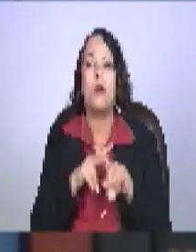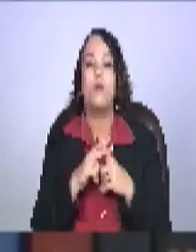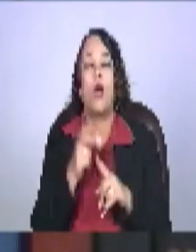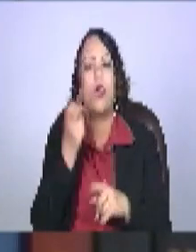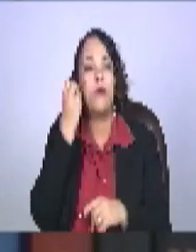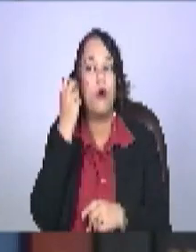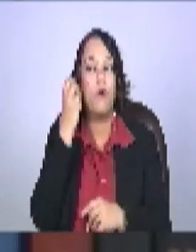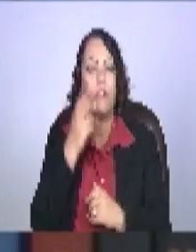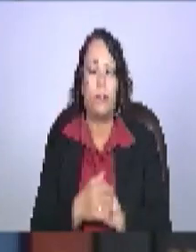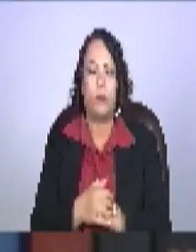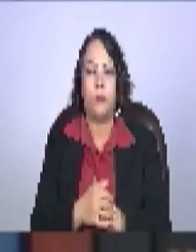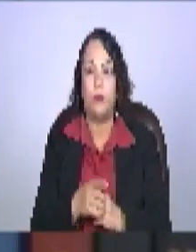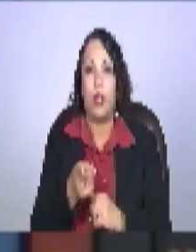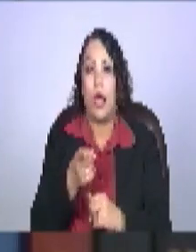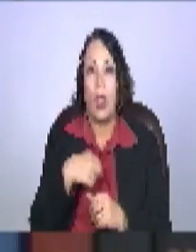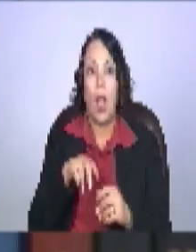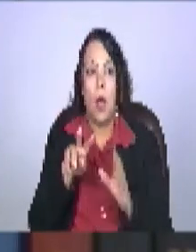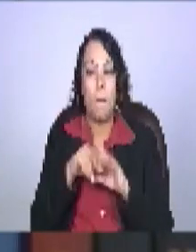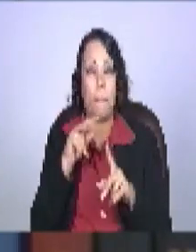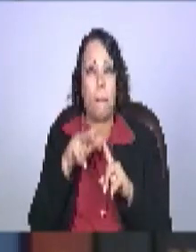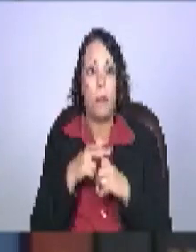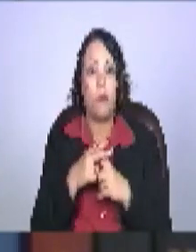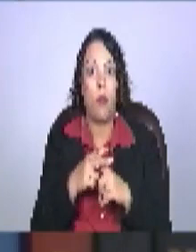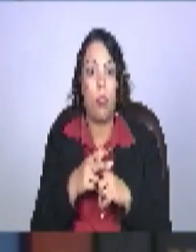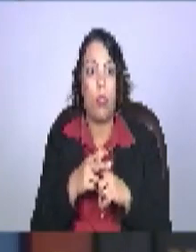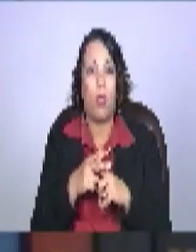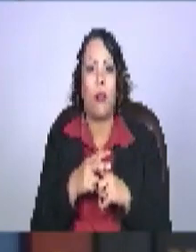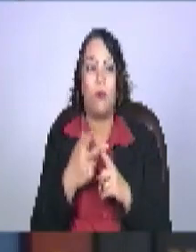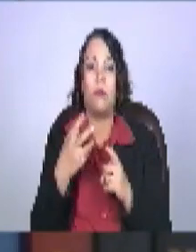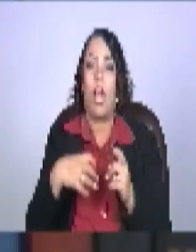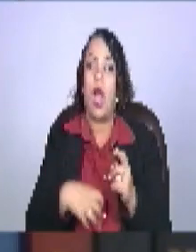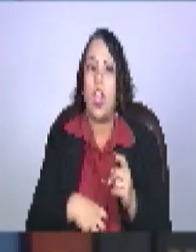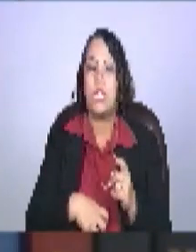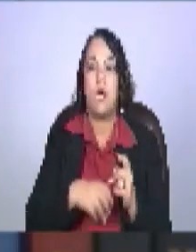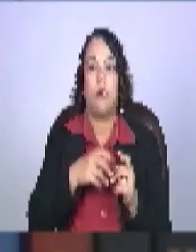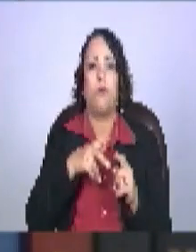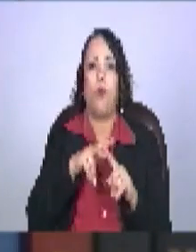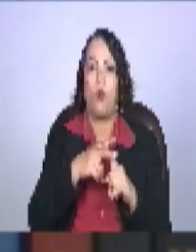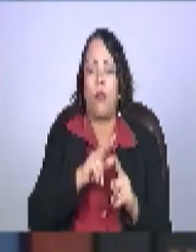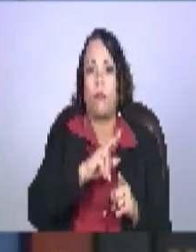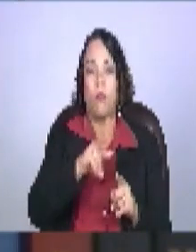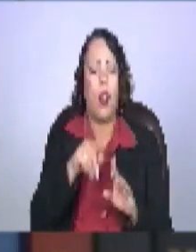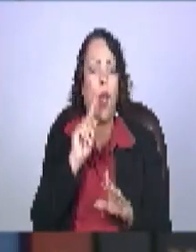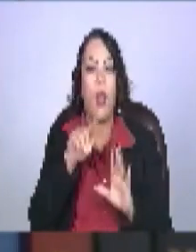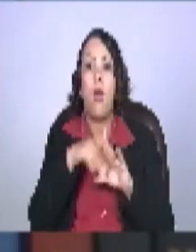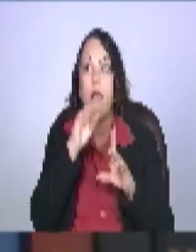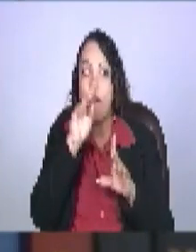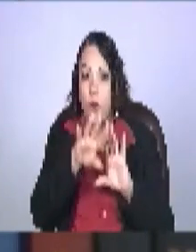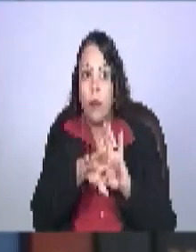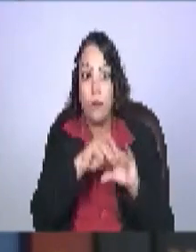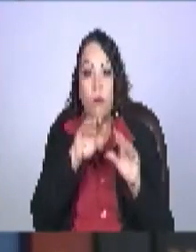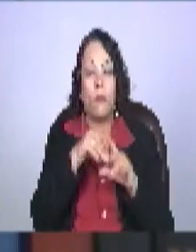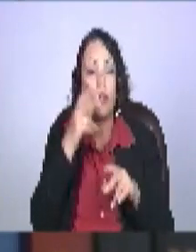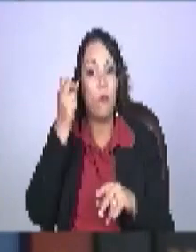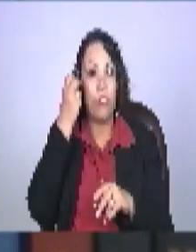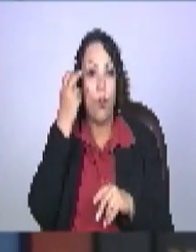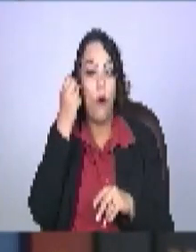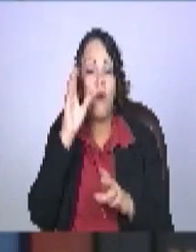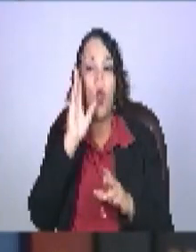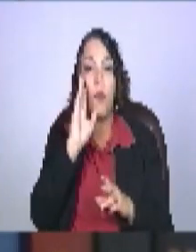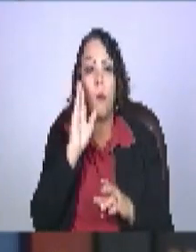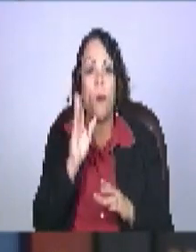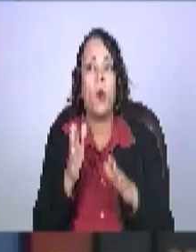الثقافيه احنا بس مش بنصنع اجهزه ومعدات احنا ايضا لدينا صناعات ثقافيه ممكن